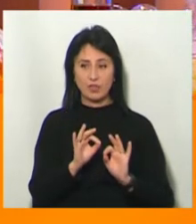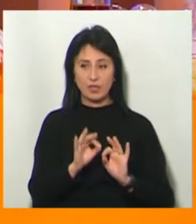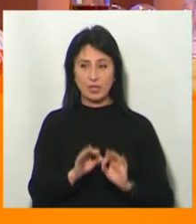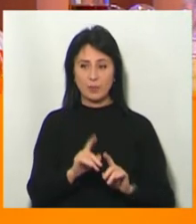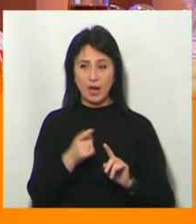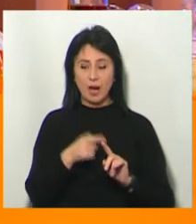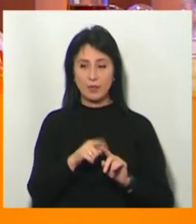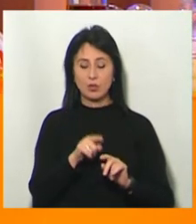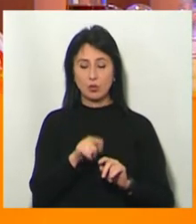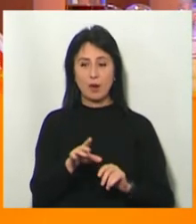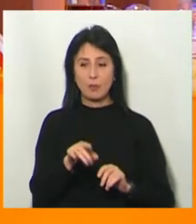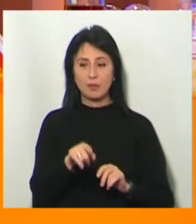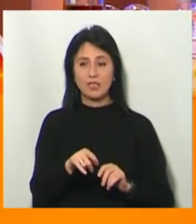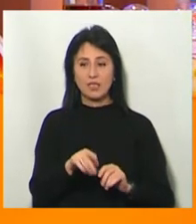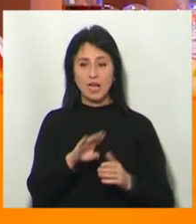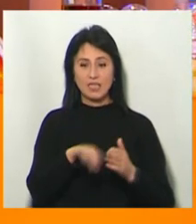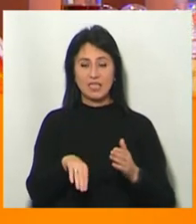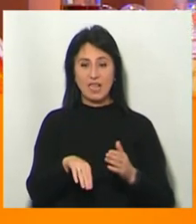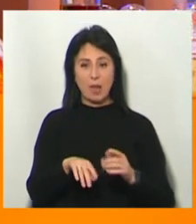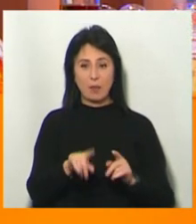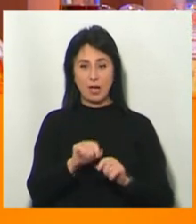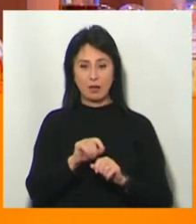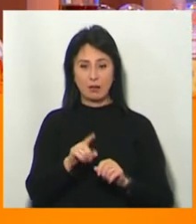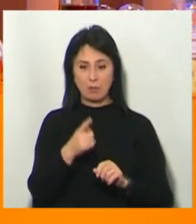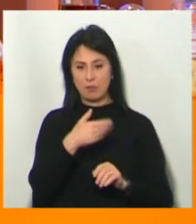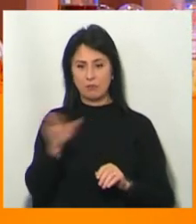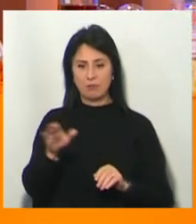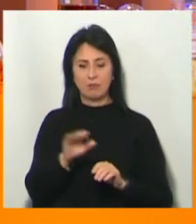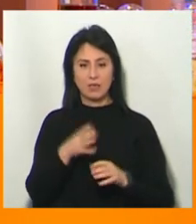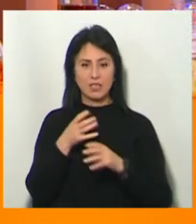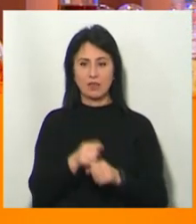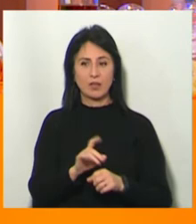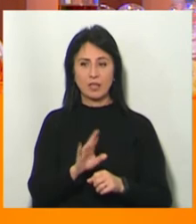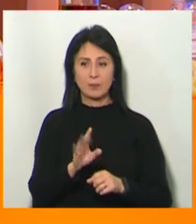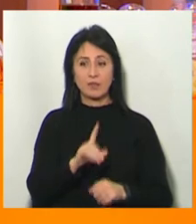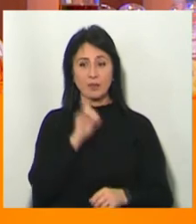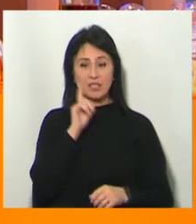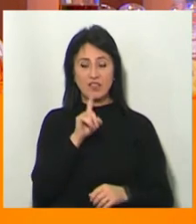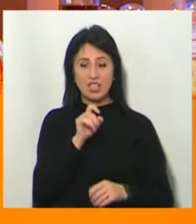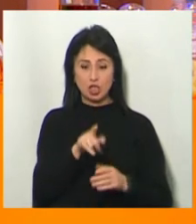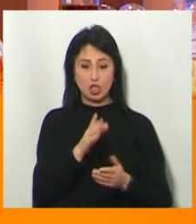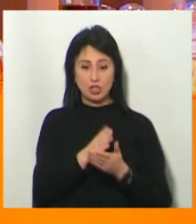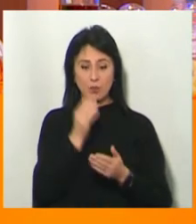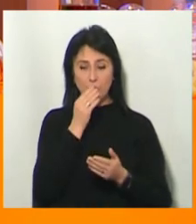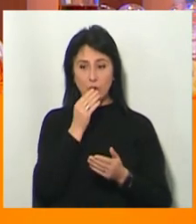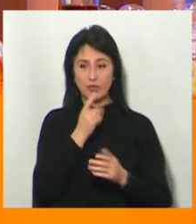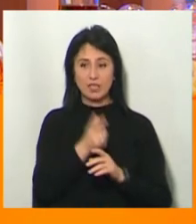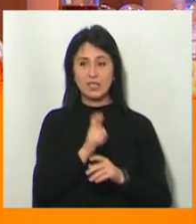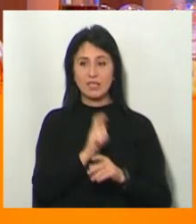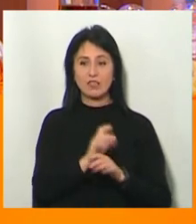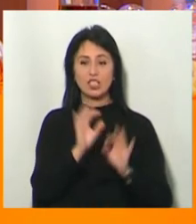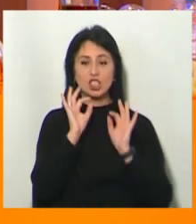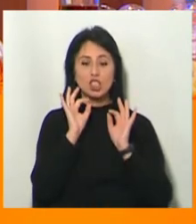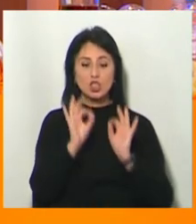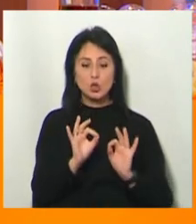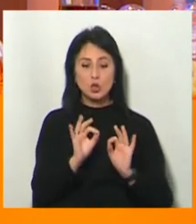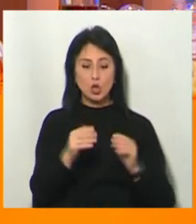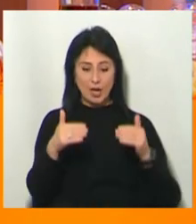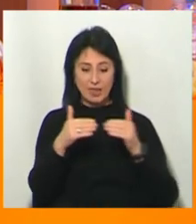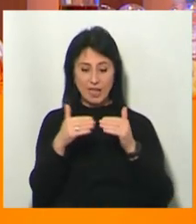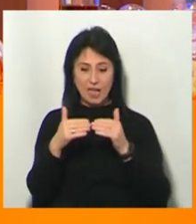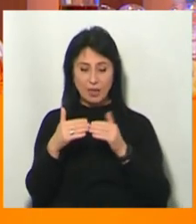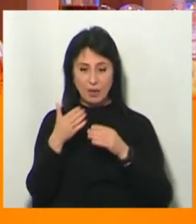ნუტრიციული ხარვეზი. Ამიტომ ამის აცილება შეიძლება თავიდან მხოლოდ იმ შემთხვევაში, თუ მწვანე ზონაში არსებულ პროდუქტებს ძალიან სწორად